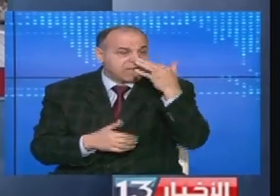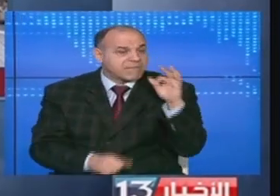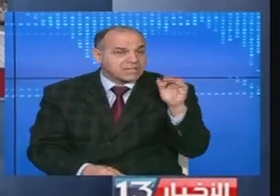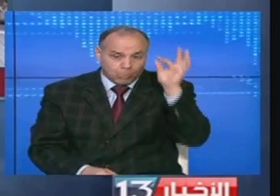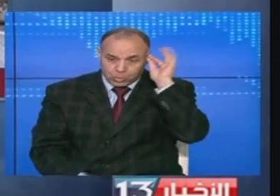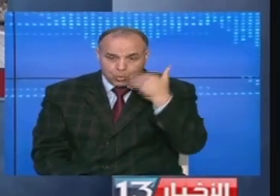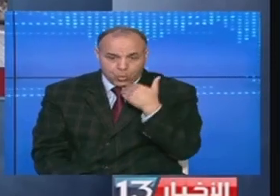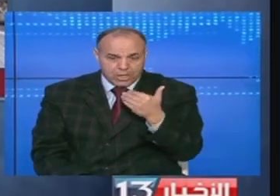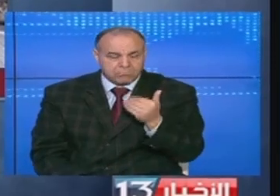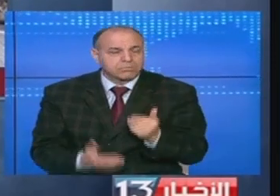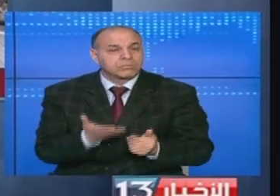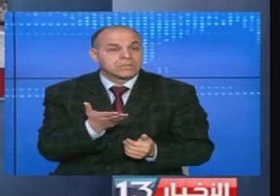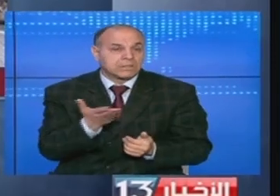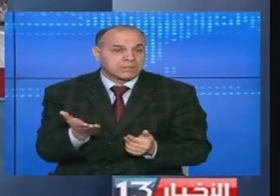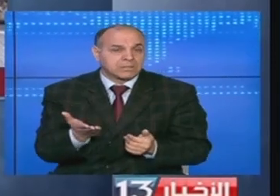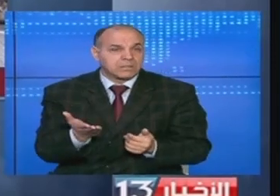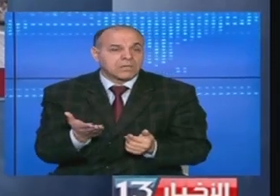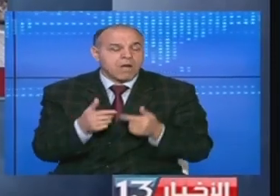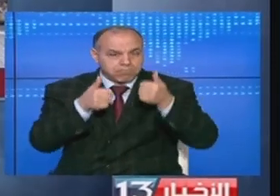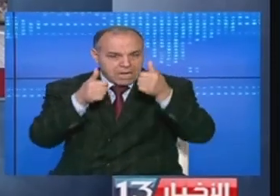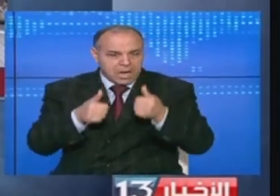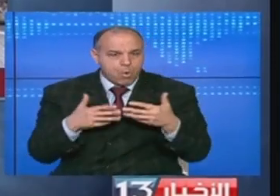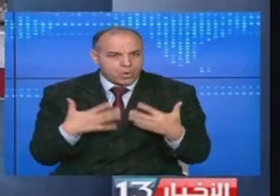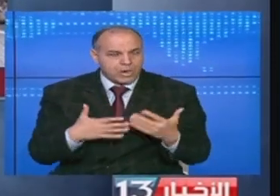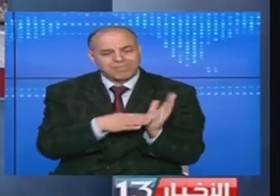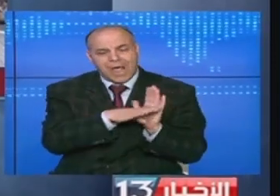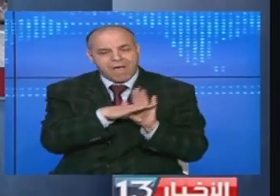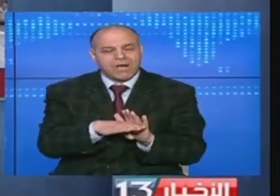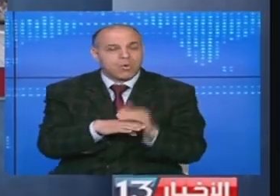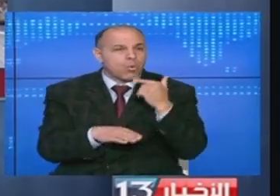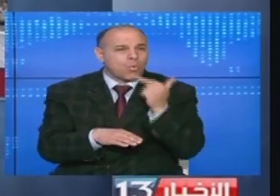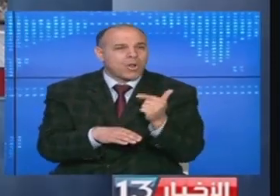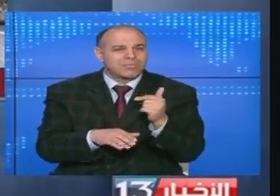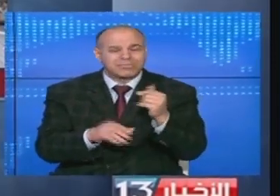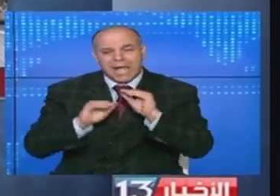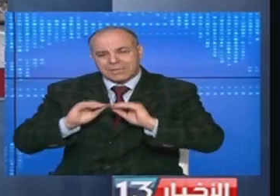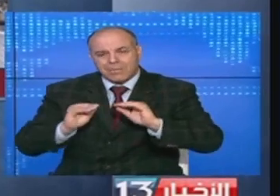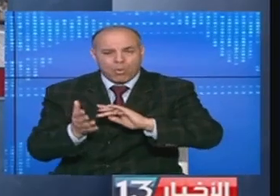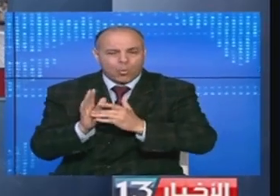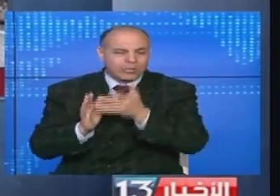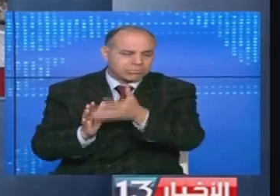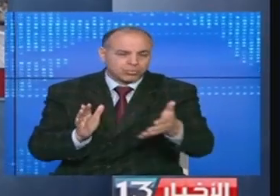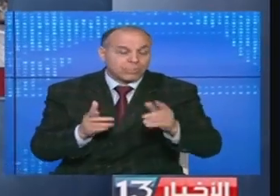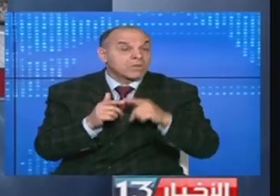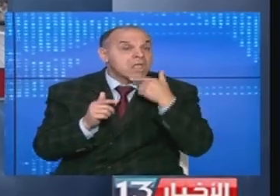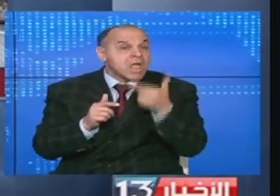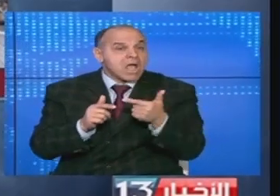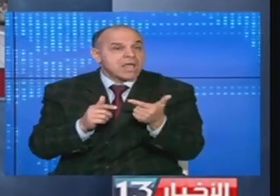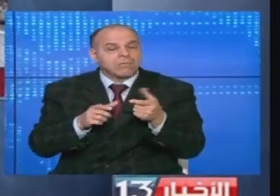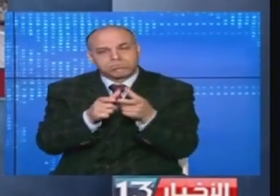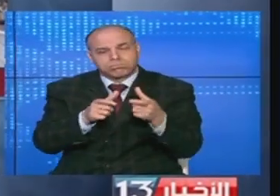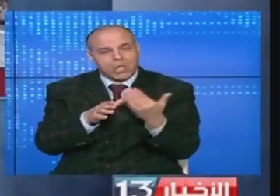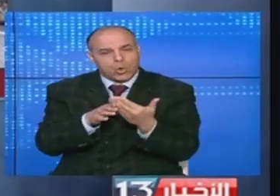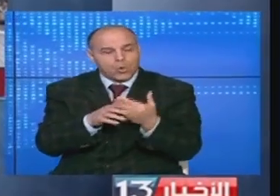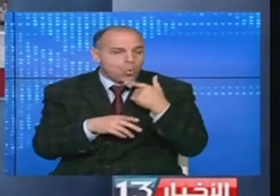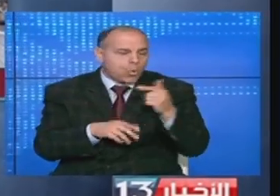بتونس اوليفير دارفور في بلاغ انه حفاظا على المسارات التعليميه للتلاميذ فان هذه المؤسسات